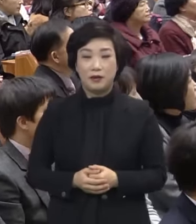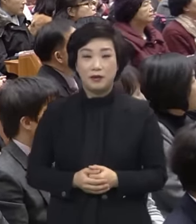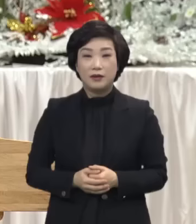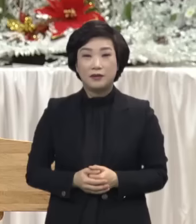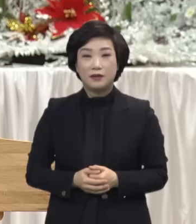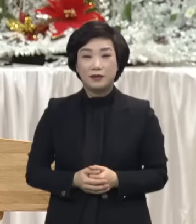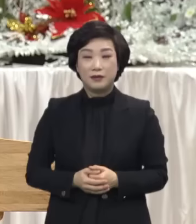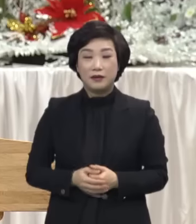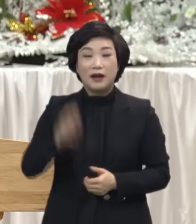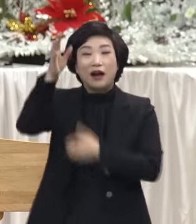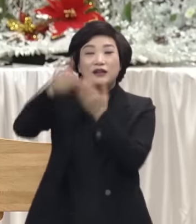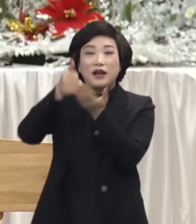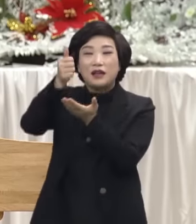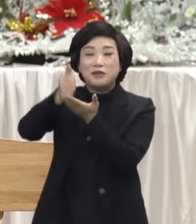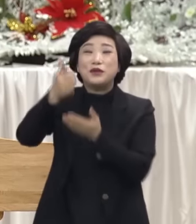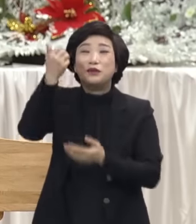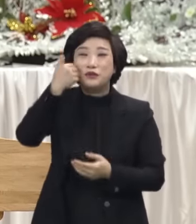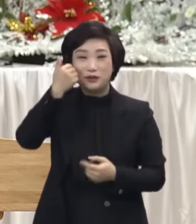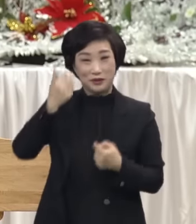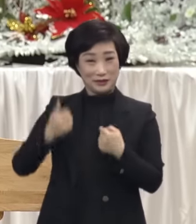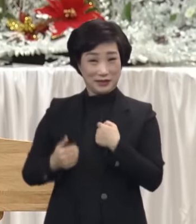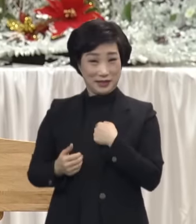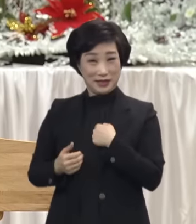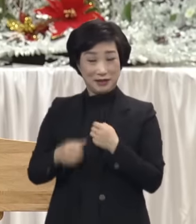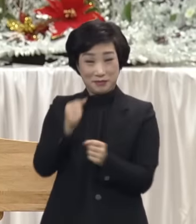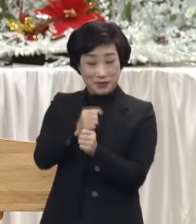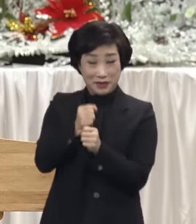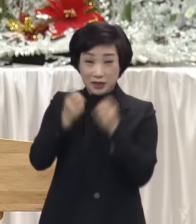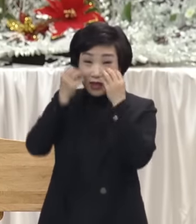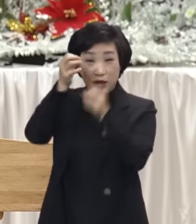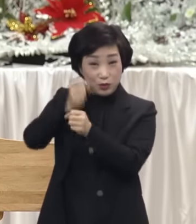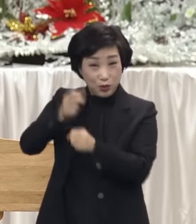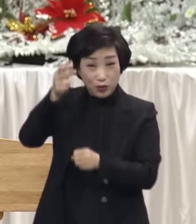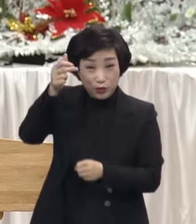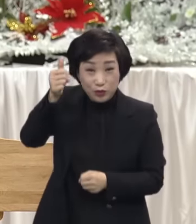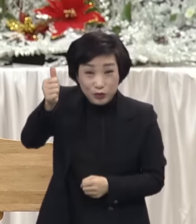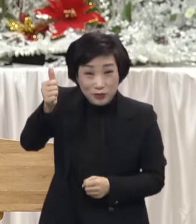하나님은 나를 지으신 창조자입니다.